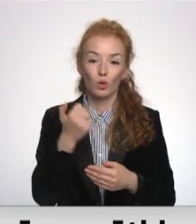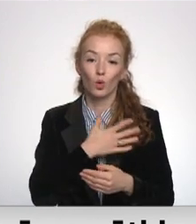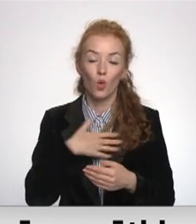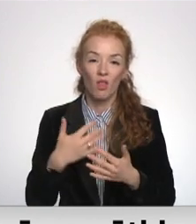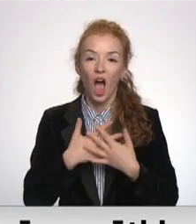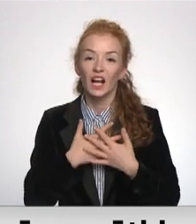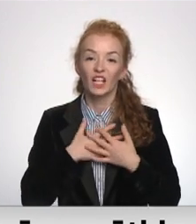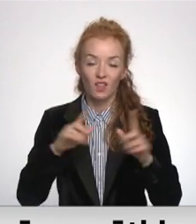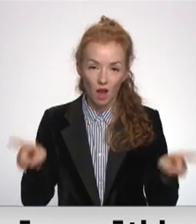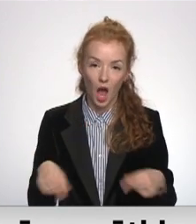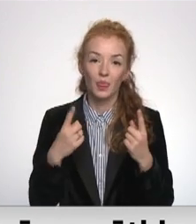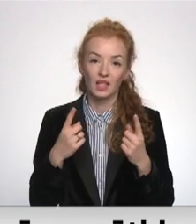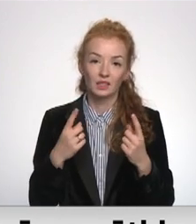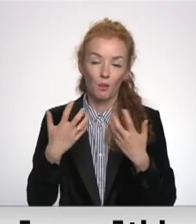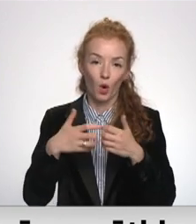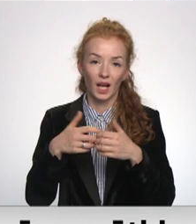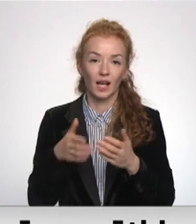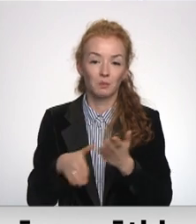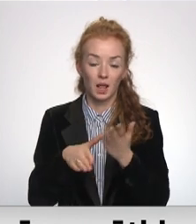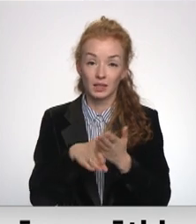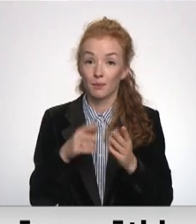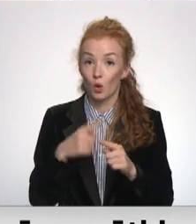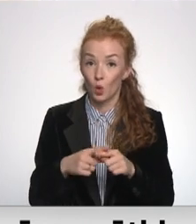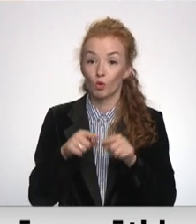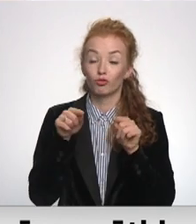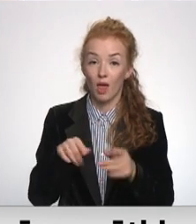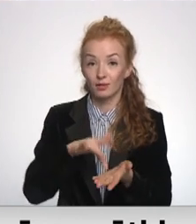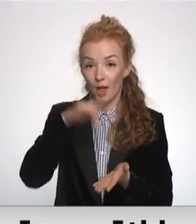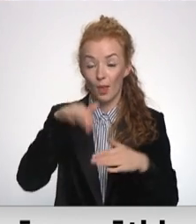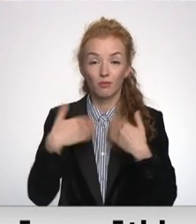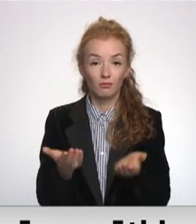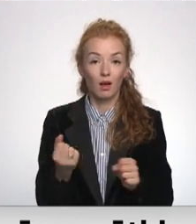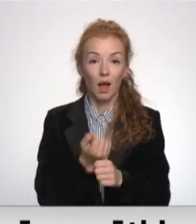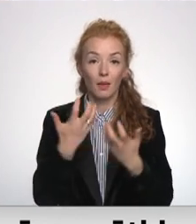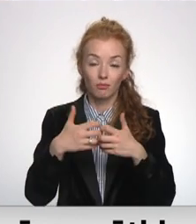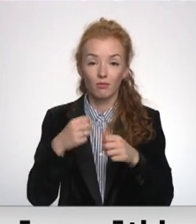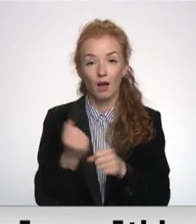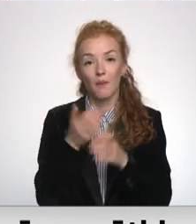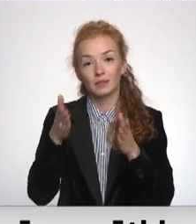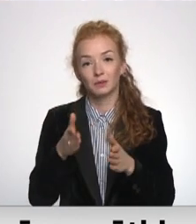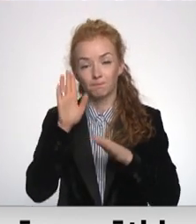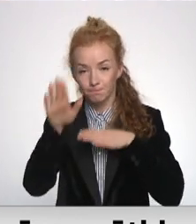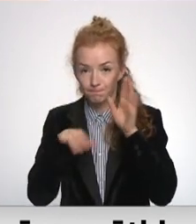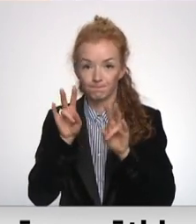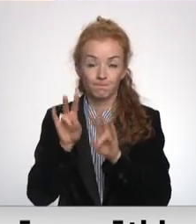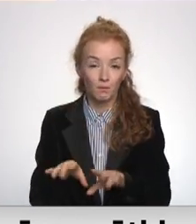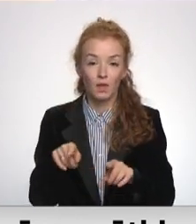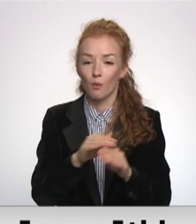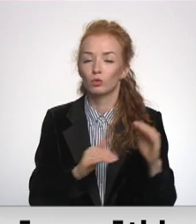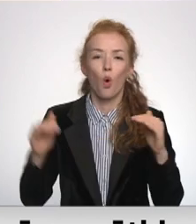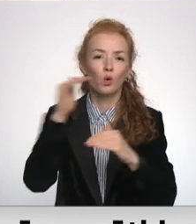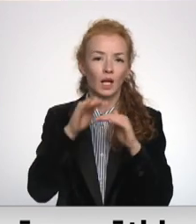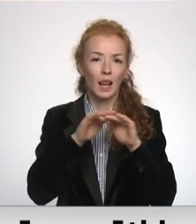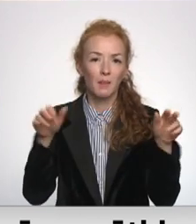intensīvi būs jāattīsta tieši ambulatorā palīdzība. Jaunajā centrā plānots sniegt gan ambulatoro, gan stacionāro palīdzību. Tā būs augstākā